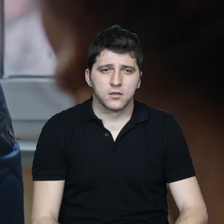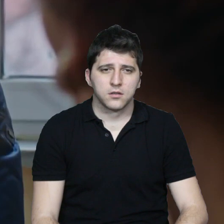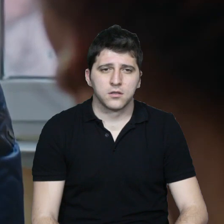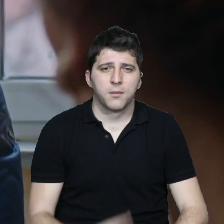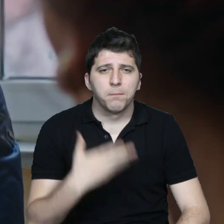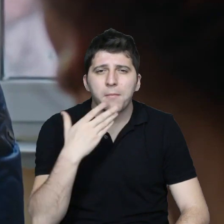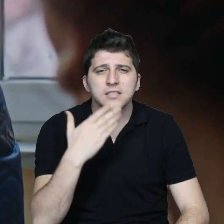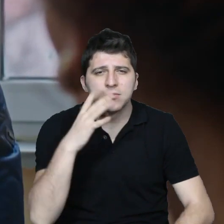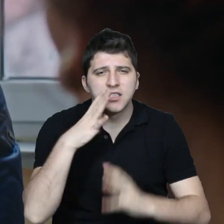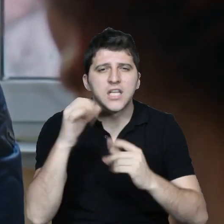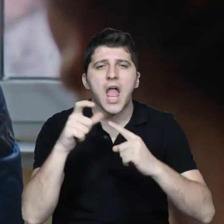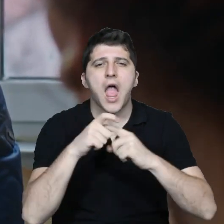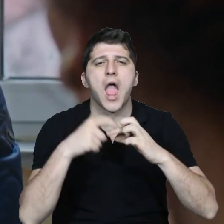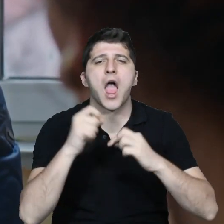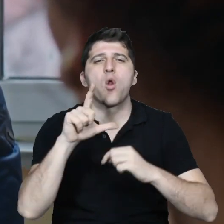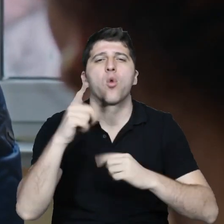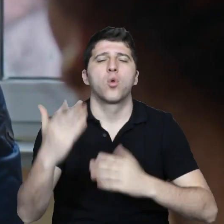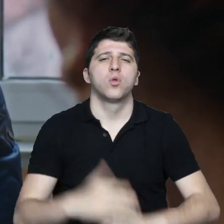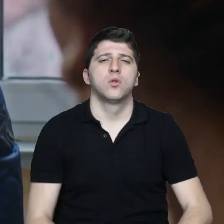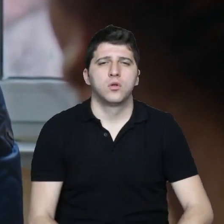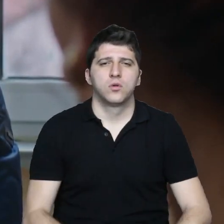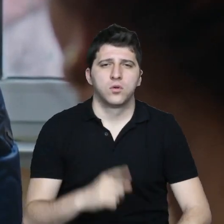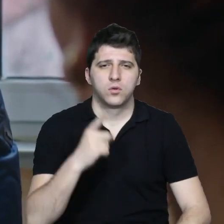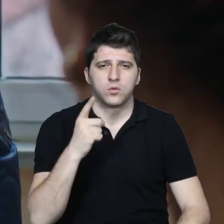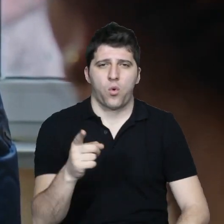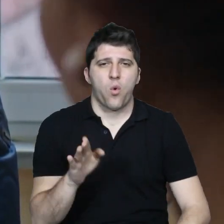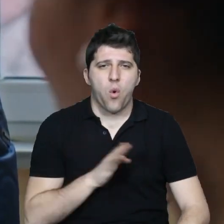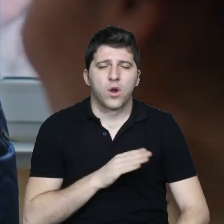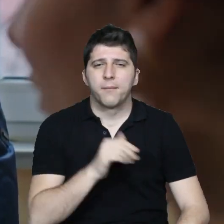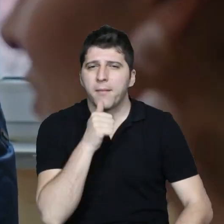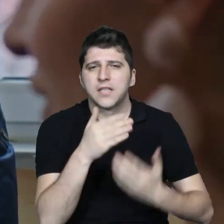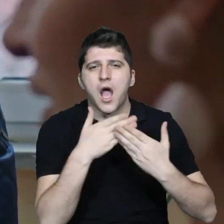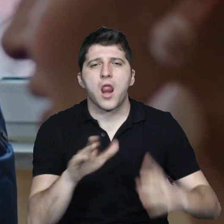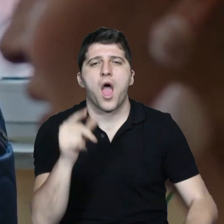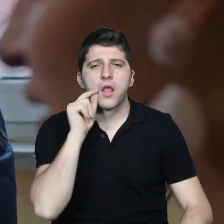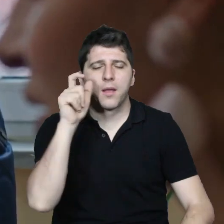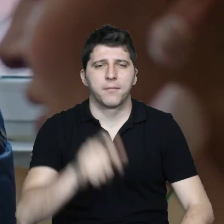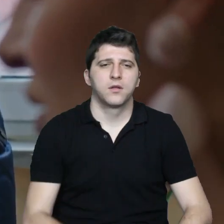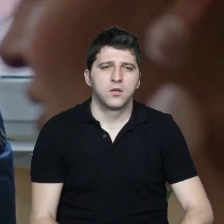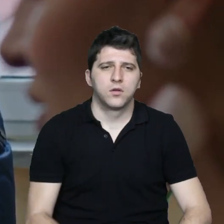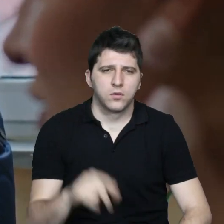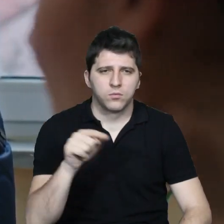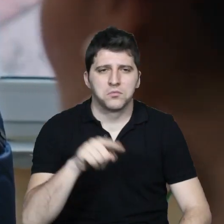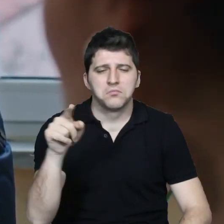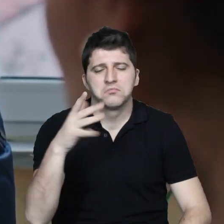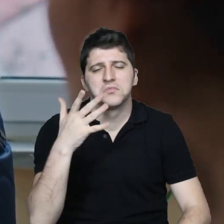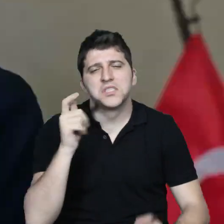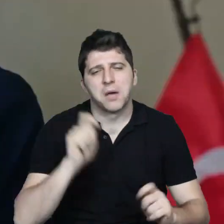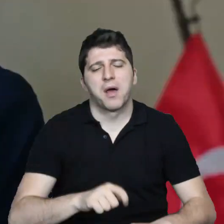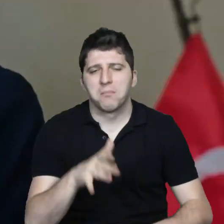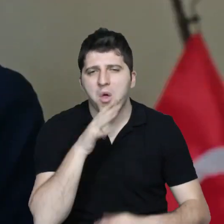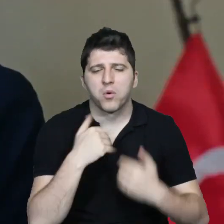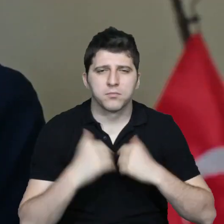Bahsettiğimiz kişi Erol Ejder. Oğlun babasından ayıran adam. Bunu ondan bekleyebilirsin, emin ol.